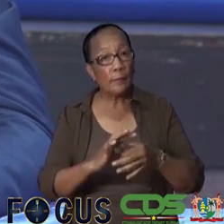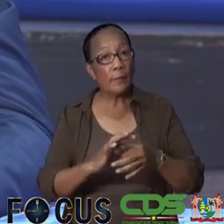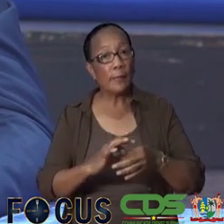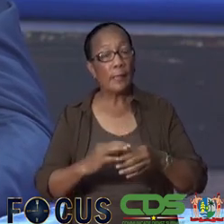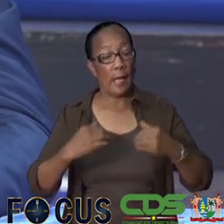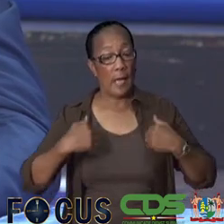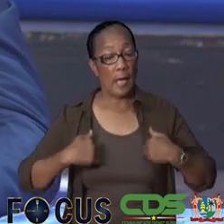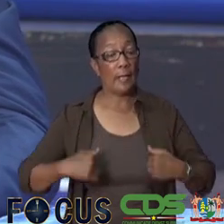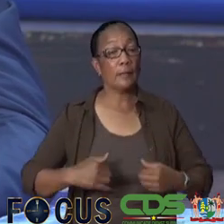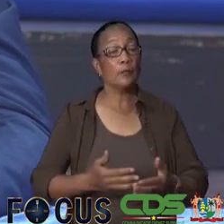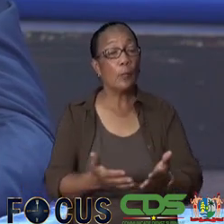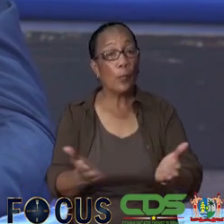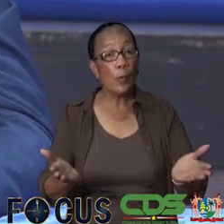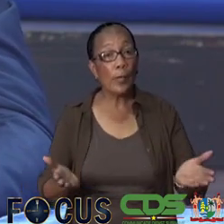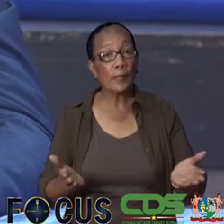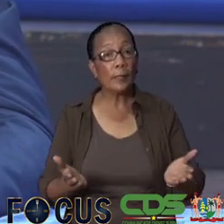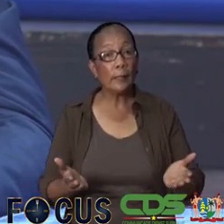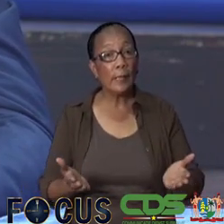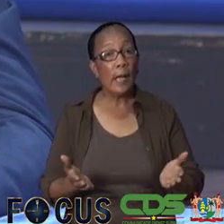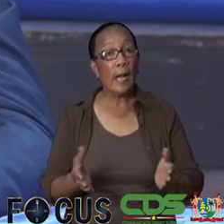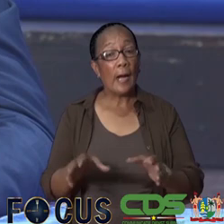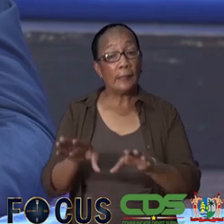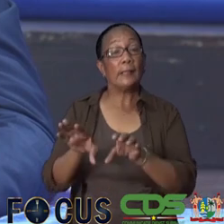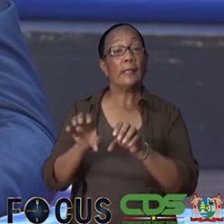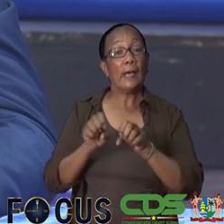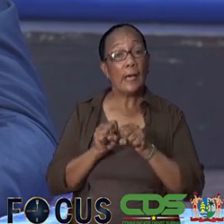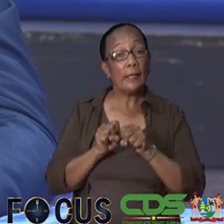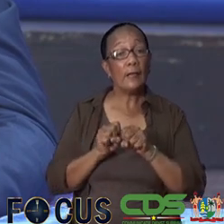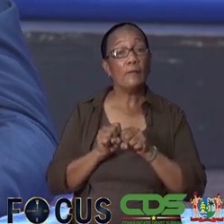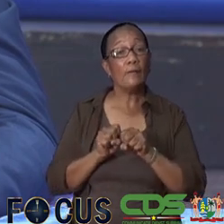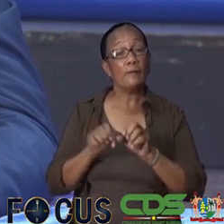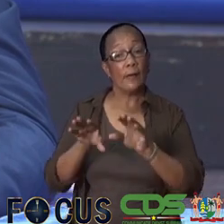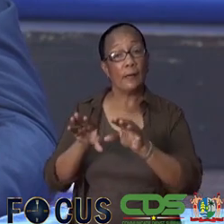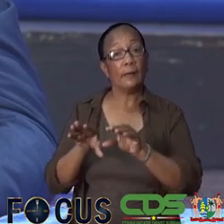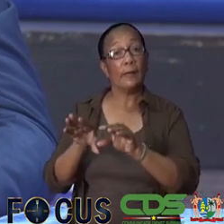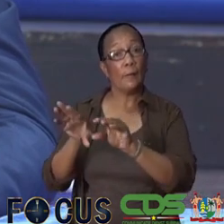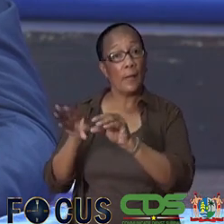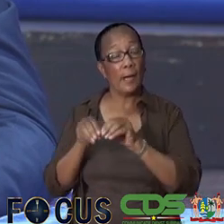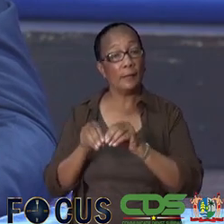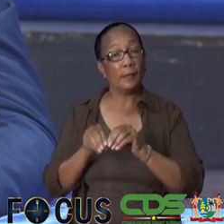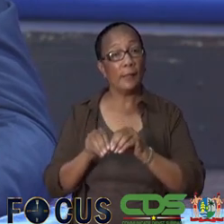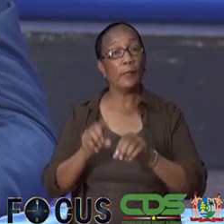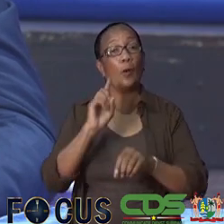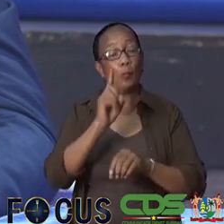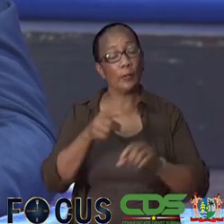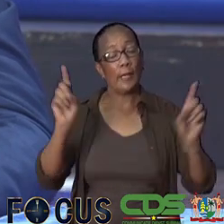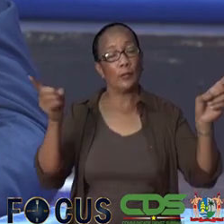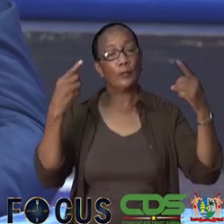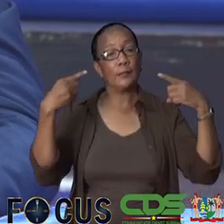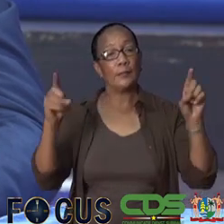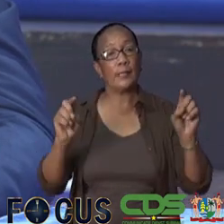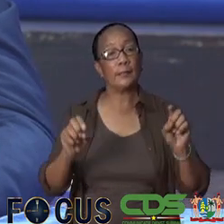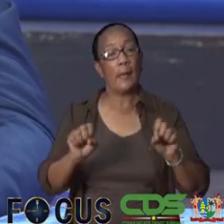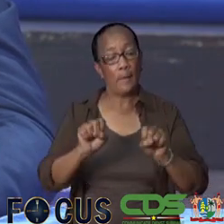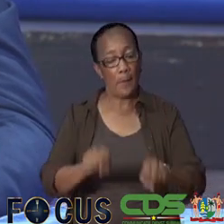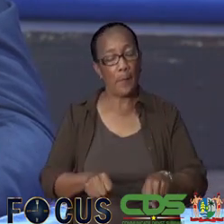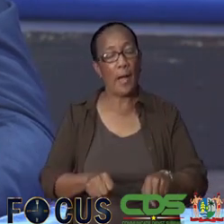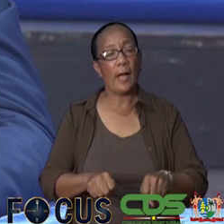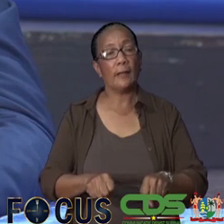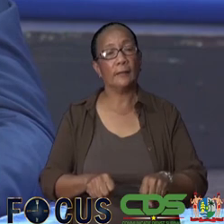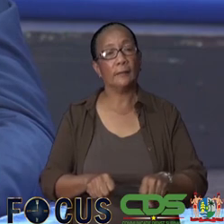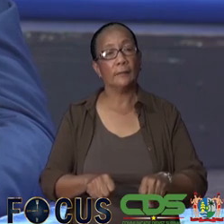burger maakt aan het naleven van die maatregelen zal het succes bepalen. Dus u